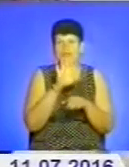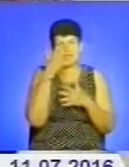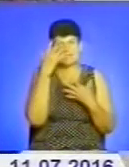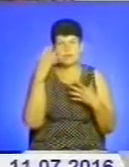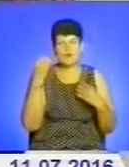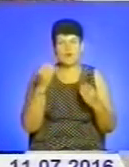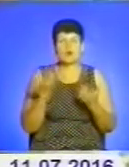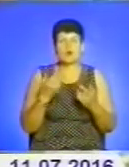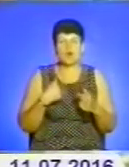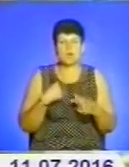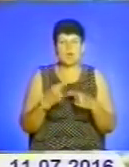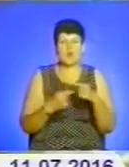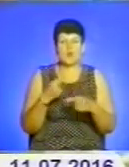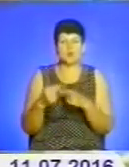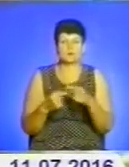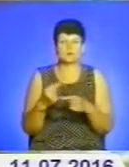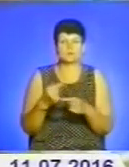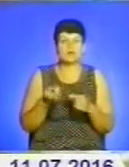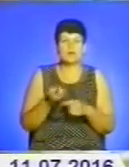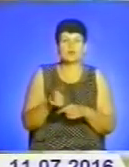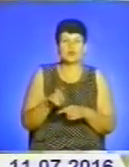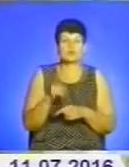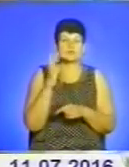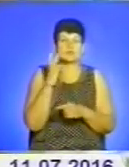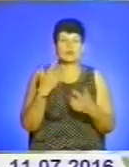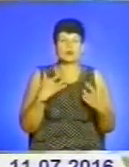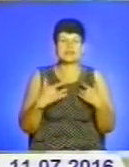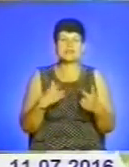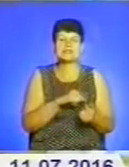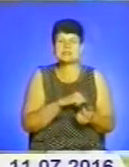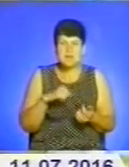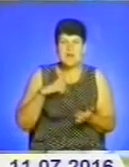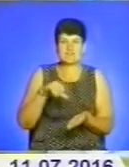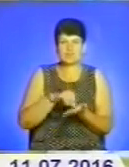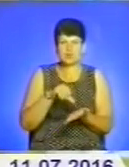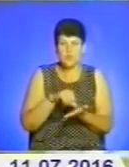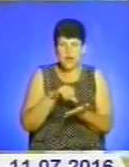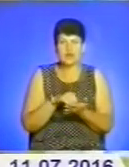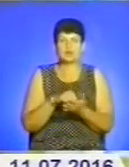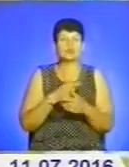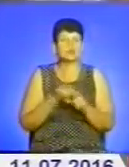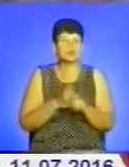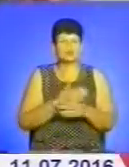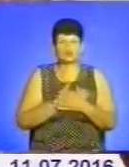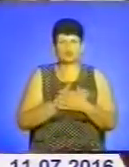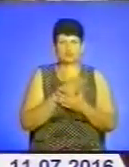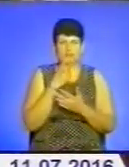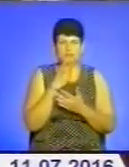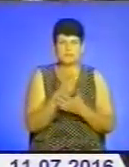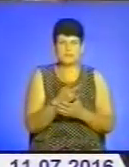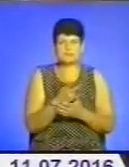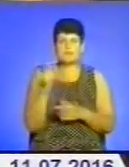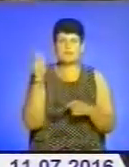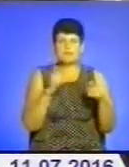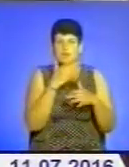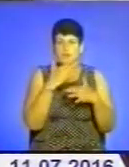ми роду. Я ходжу на всі концерти, дуже люблю. Сама виступаю і дуже люблю дивитися. Приїхали багато майстрів